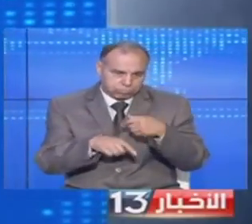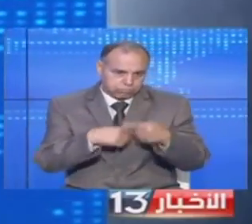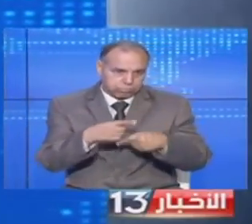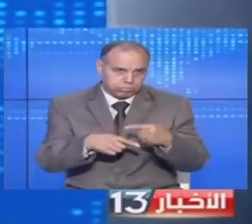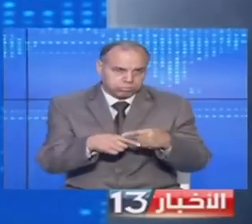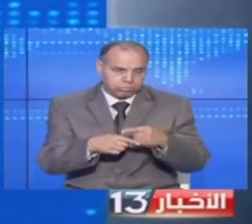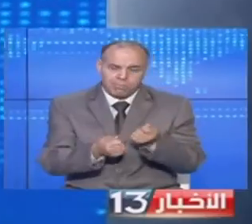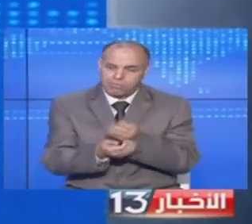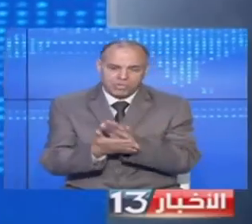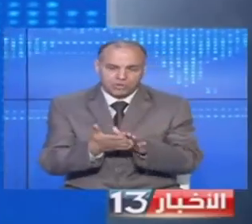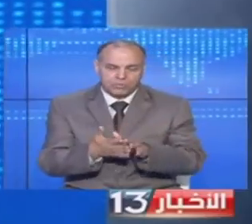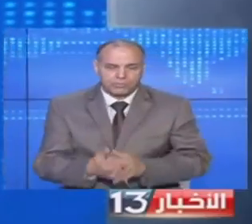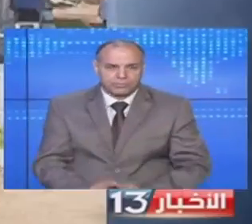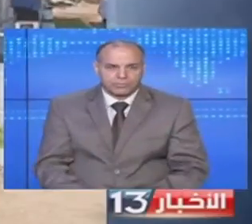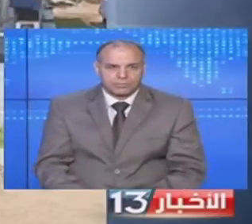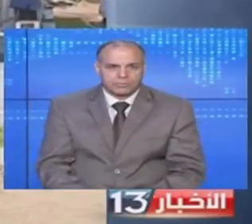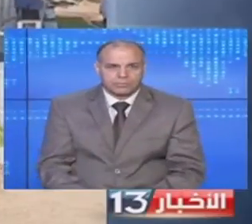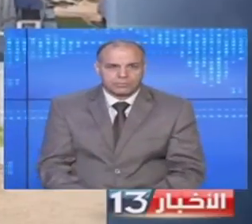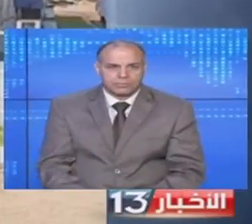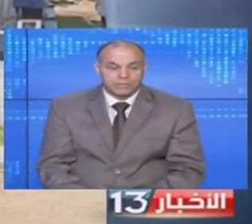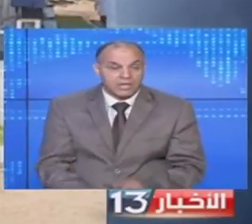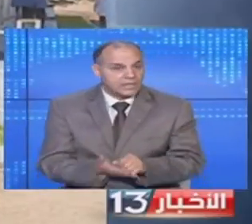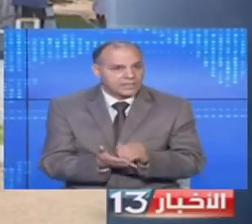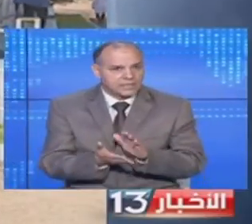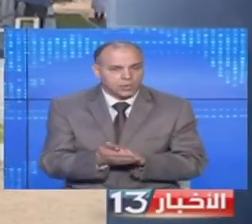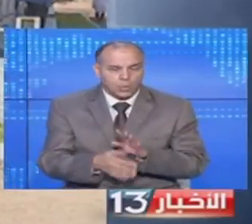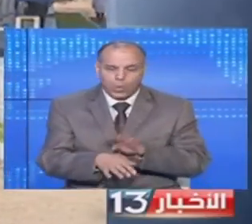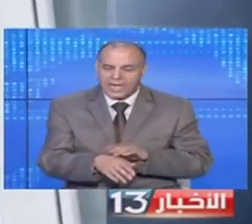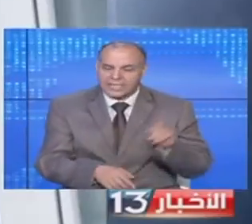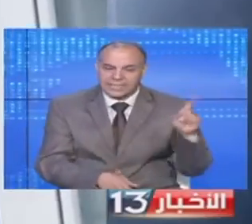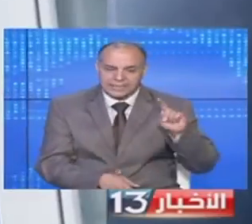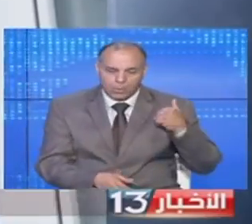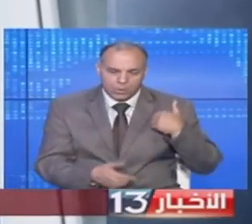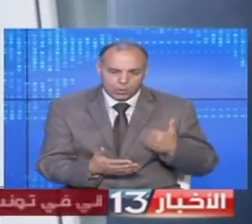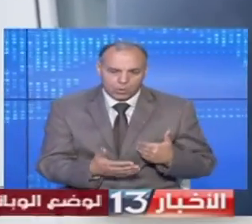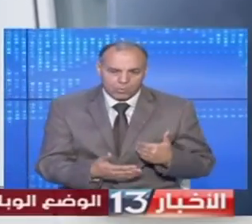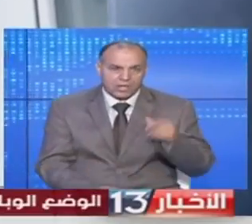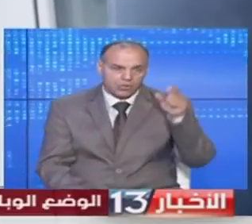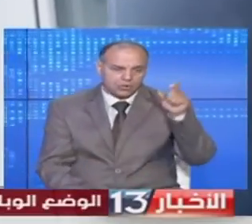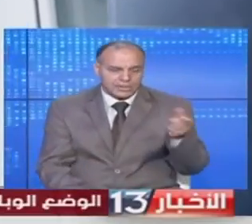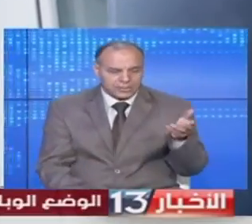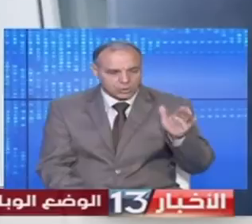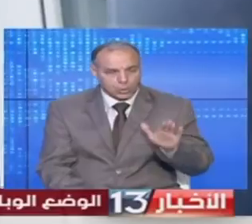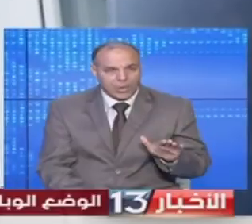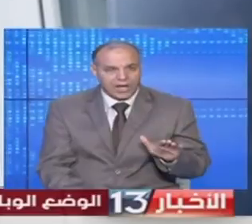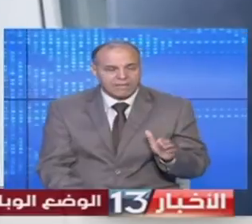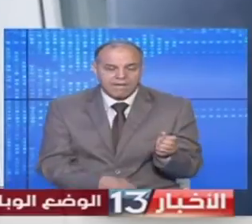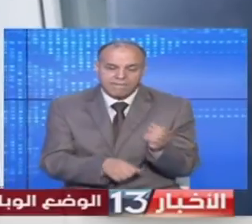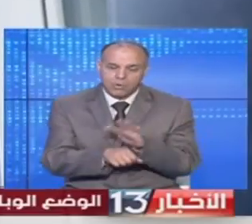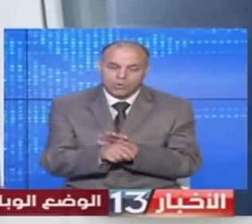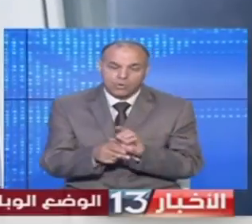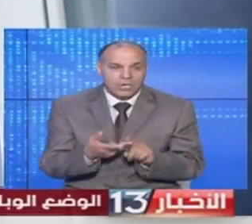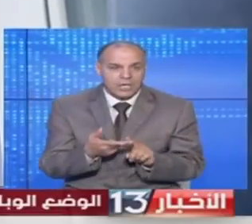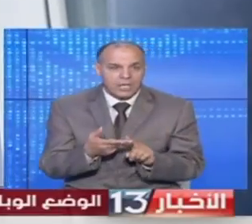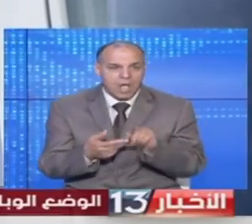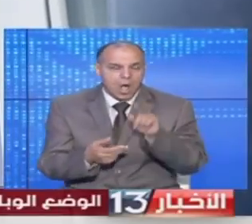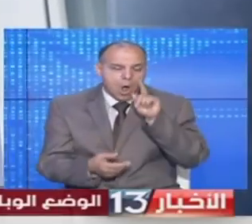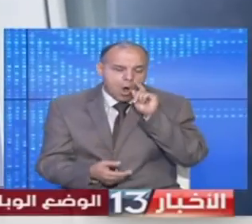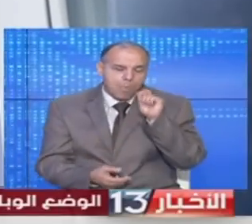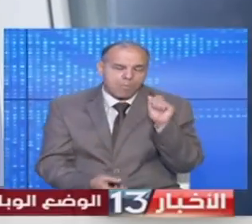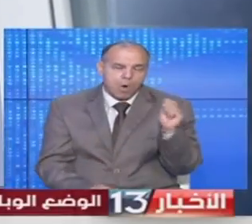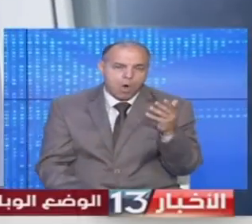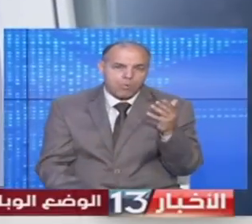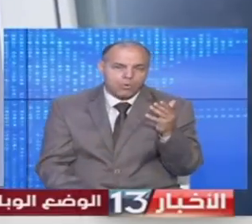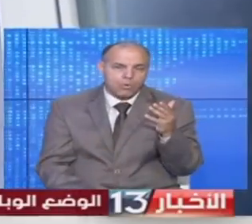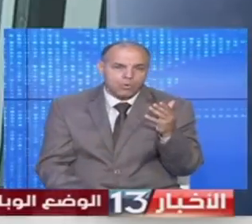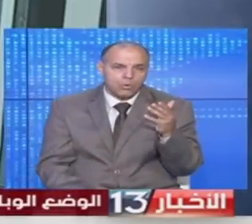مجانيه سجلت ولايه زغوان اليوم حاله وفاه جديده بفيروس كورونا لرجل يبلغ من